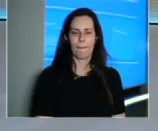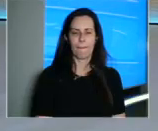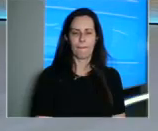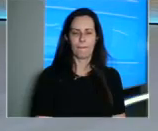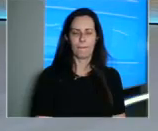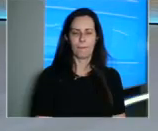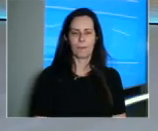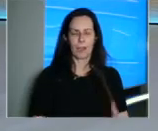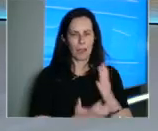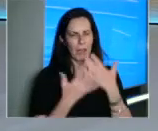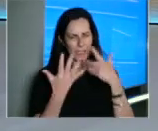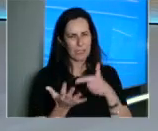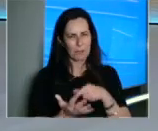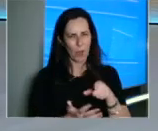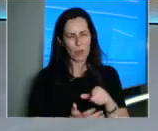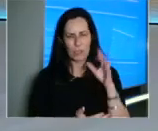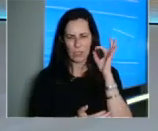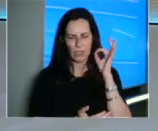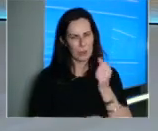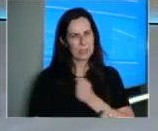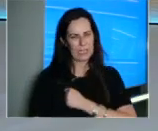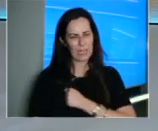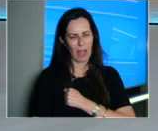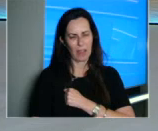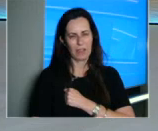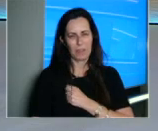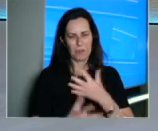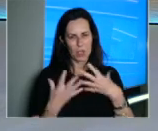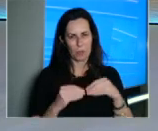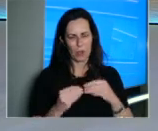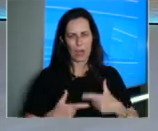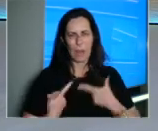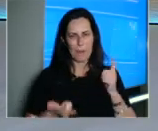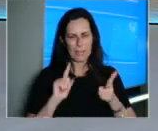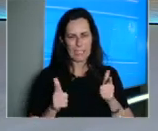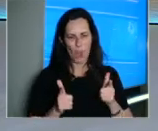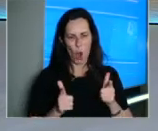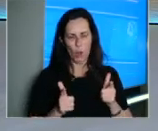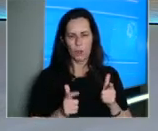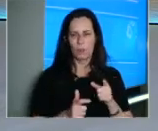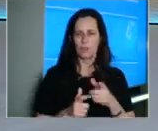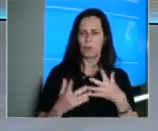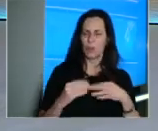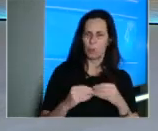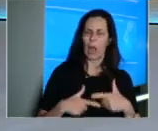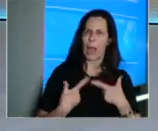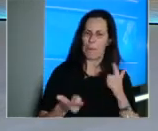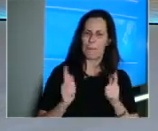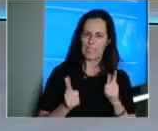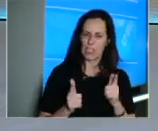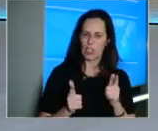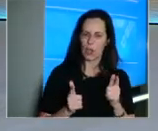נדמה לי שהסיפור הזה נכון, זו אישה די מסכנה, עם משפחה שחיה במקסיקו. משפחה שחיה